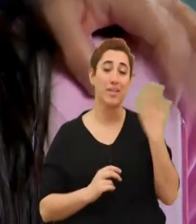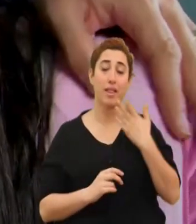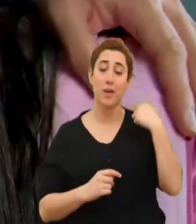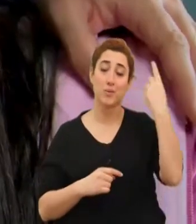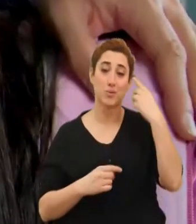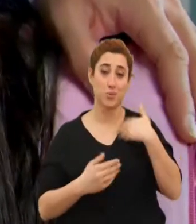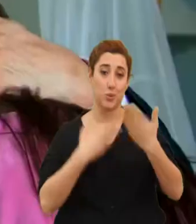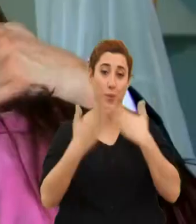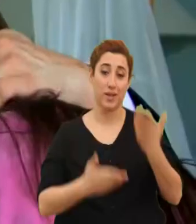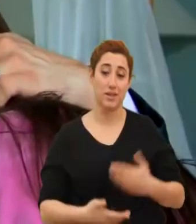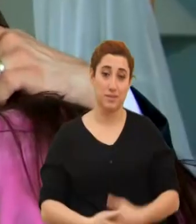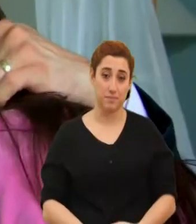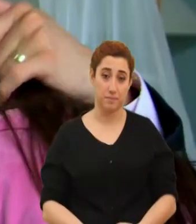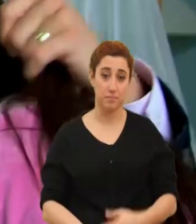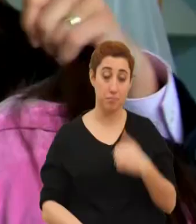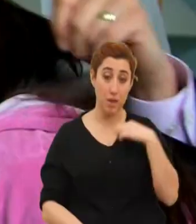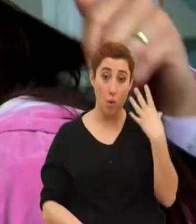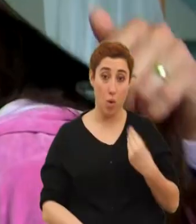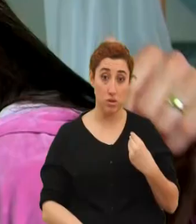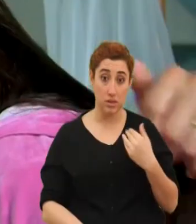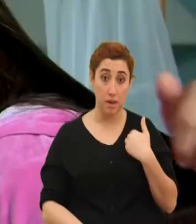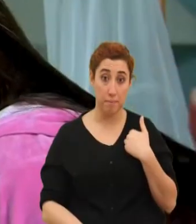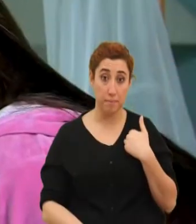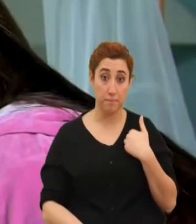Ben de neler söyledim öyle. Ben de olsam...